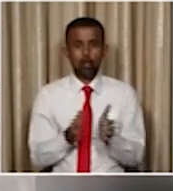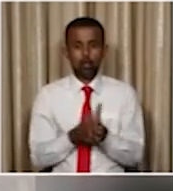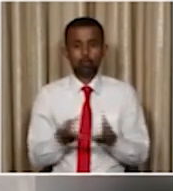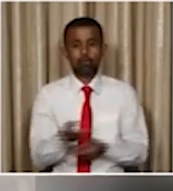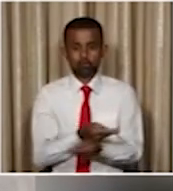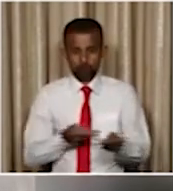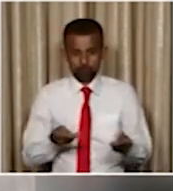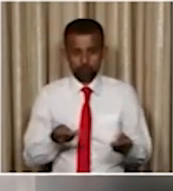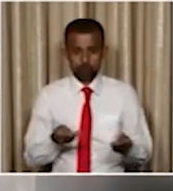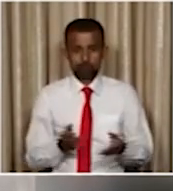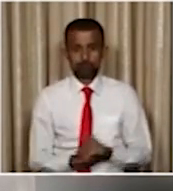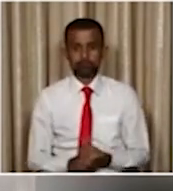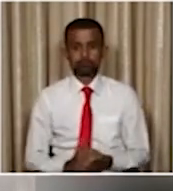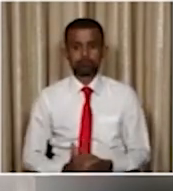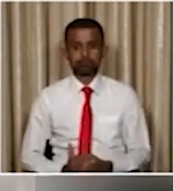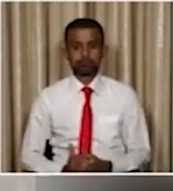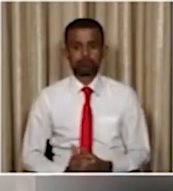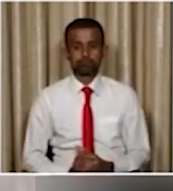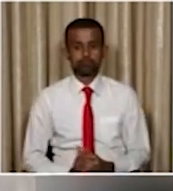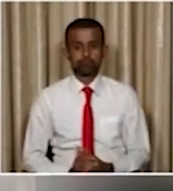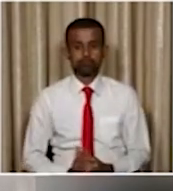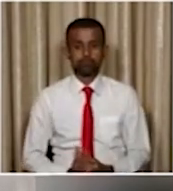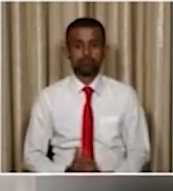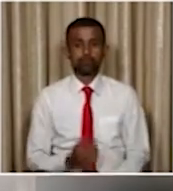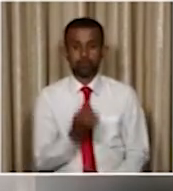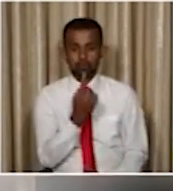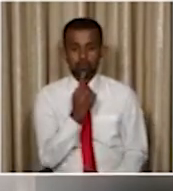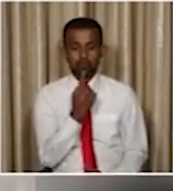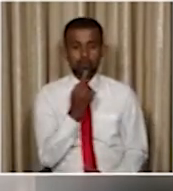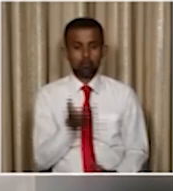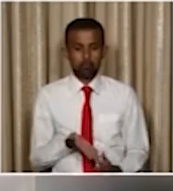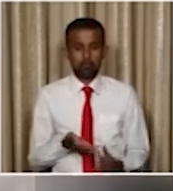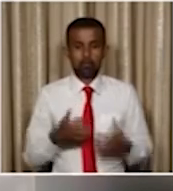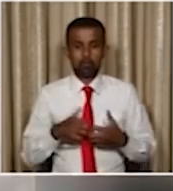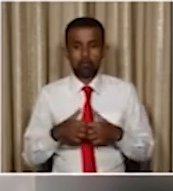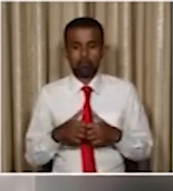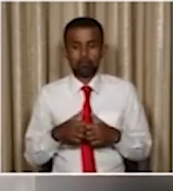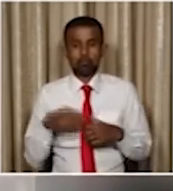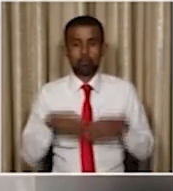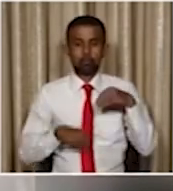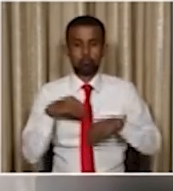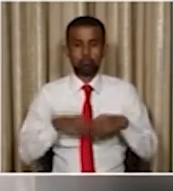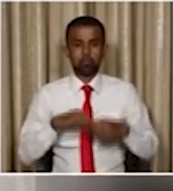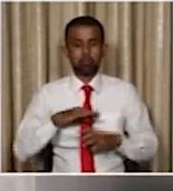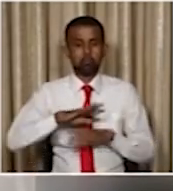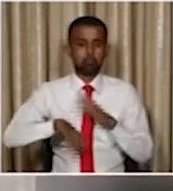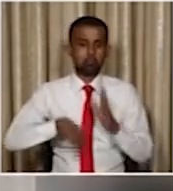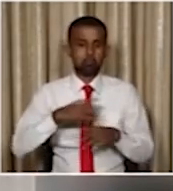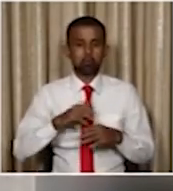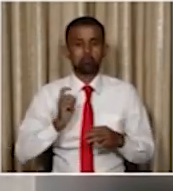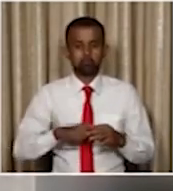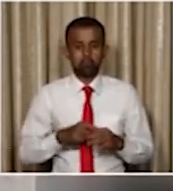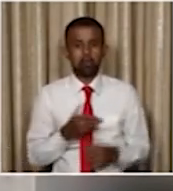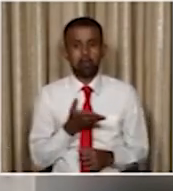දුන්නු තීන්දුව ගැන. ඕනෑම ආගමිකෙක්ට මූලික අයිතියක් තියෙනවා තමන්ගේ අවසන් කටයුතු සිදු කරන ආකාරය ගැන. ඒ භූමිදානයක් ආදාහනයක්